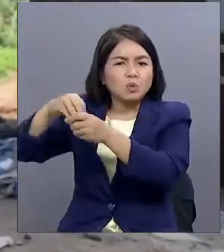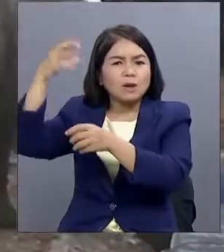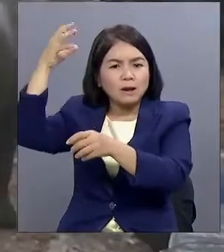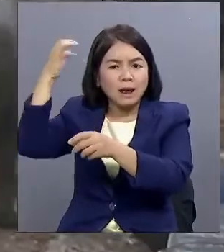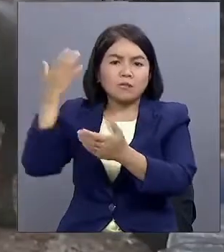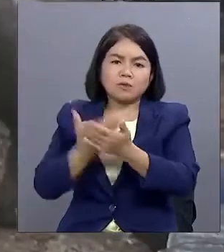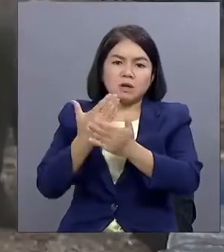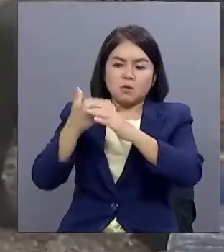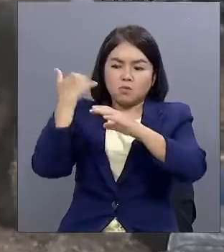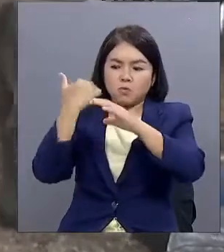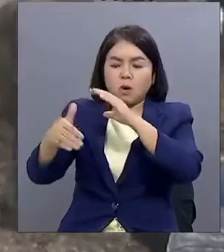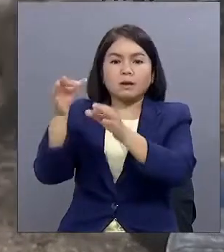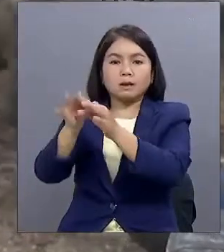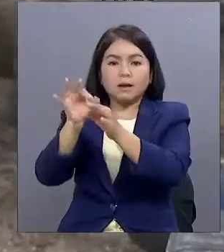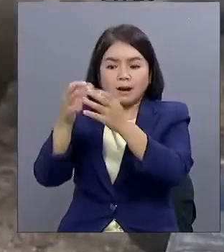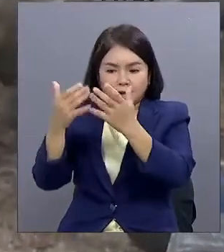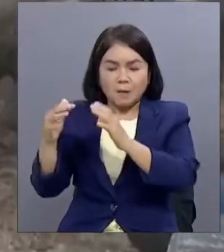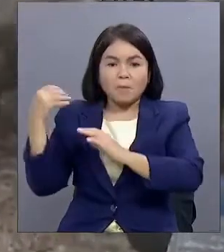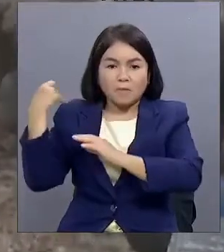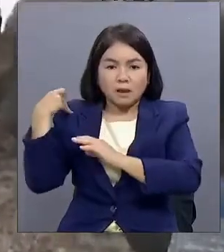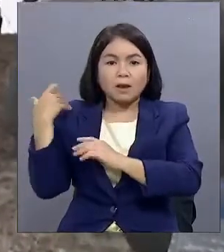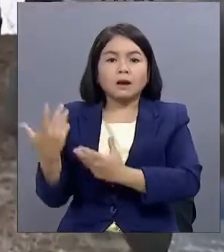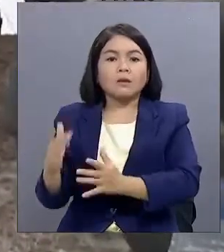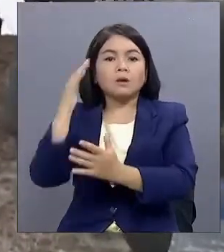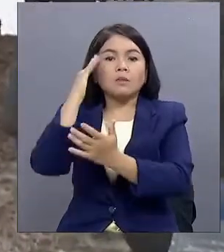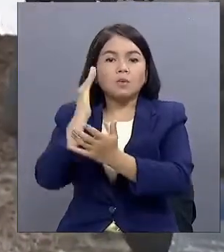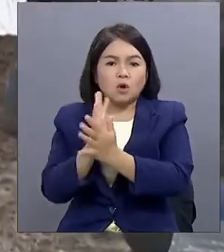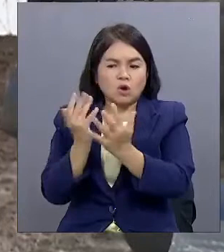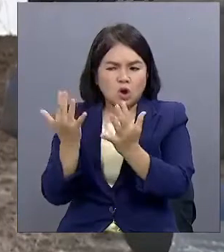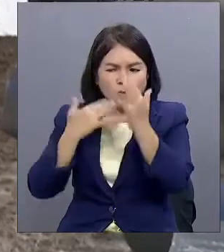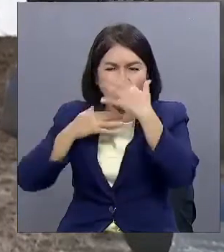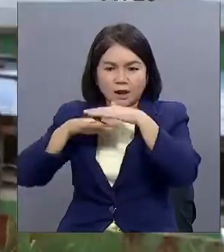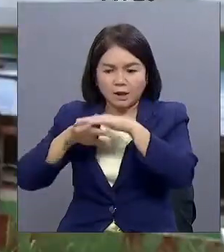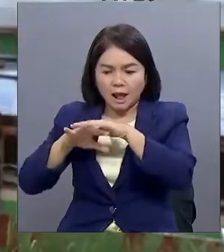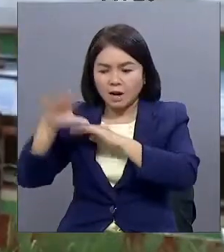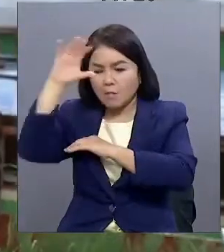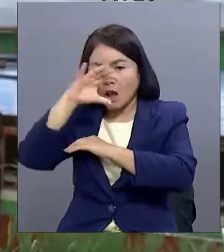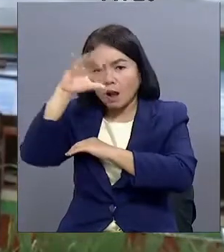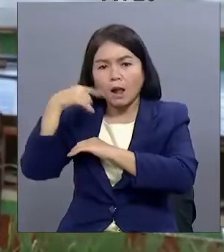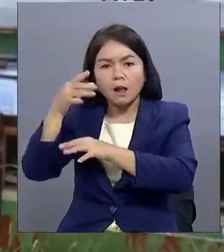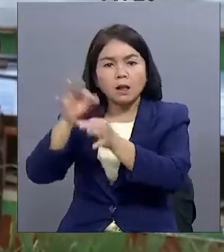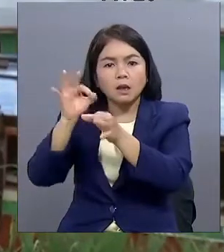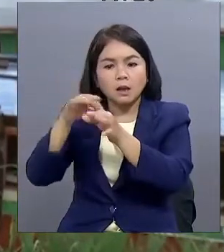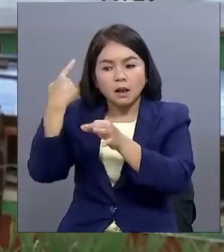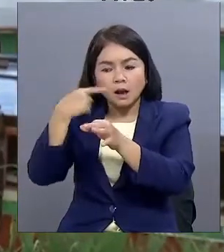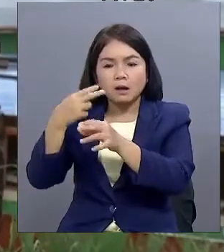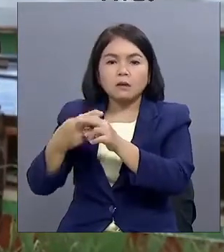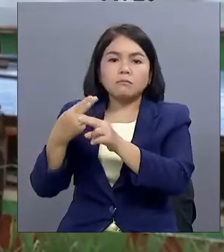อนเงินเข้าบัญชีดังกล่าวไปแล้วบางส่วนซึ่งตำรวจกำลังประสานตรวจสอบที่ต้นทางบัญชีอีกครั้งหนึ่งค่ะ